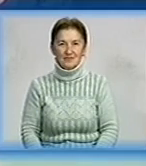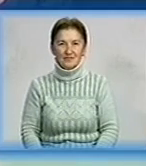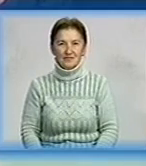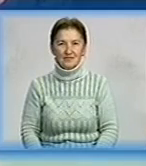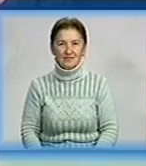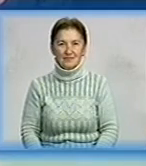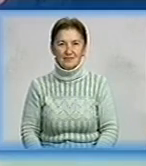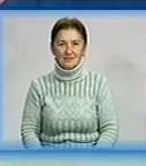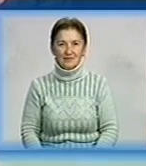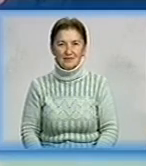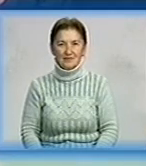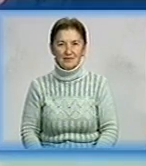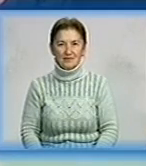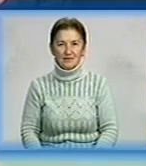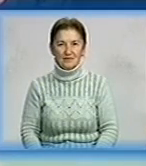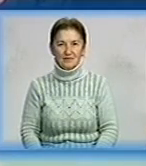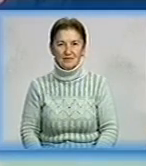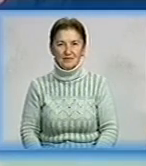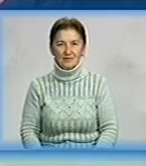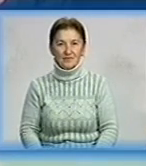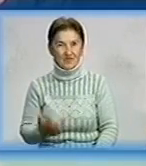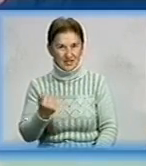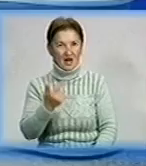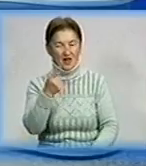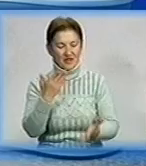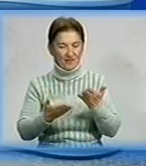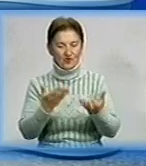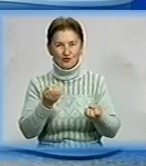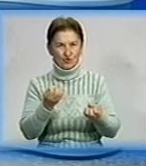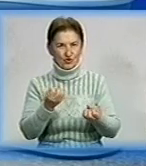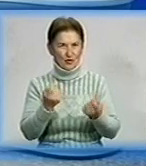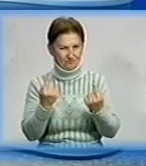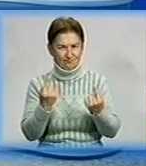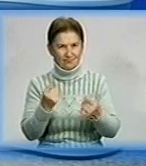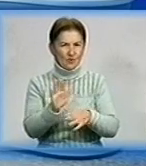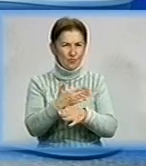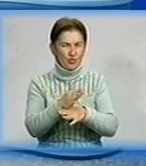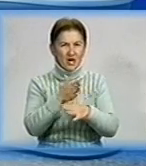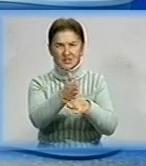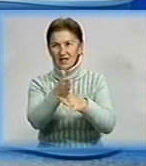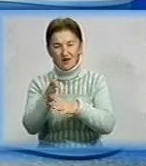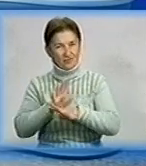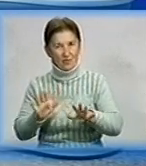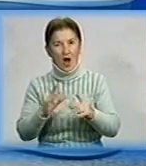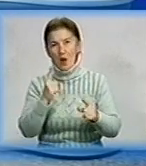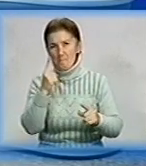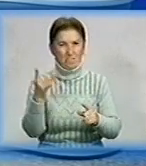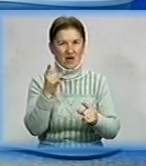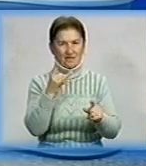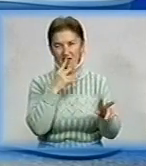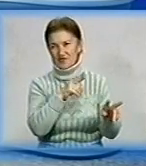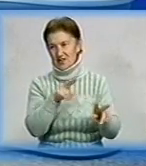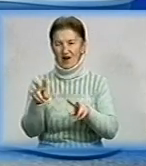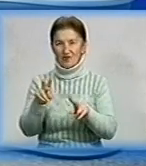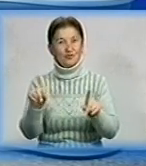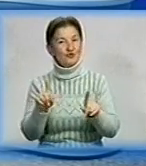ви how ще it's не Kirovograd. встигли так досить серйозно погуляти, але все ж таки, на перший погляд. It's the first. As a first